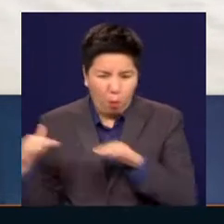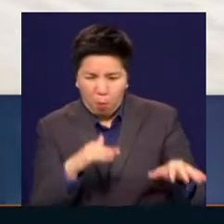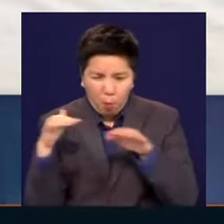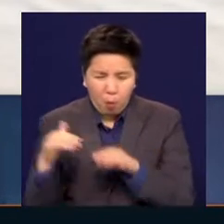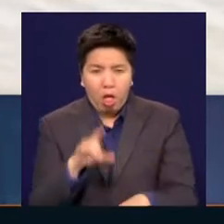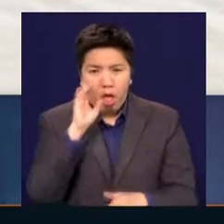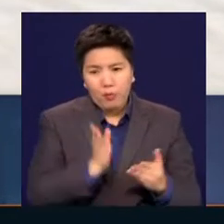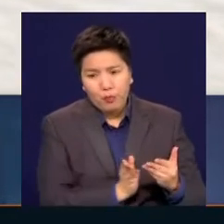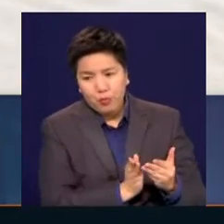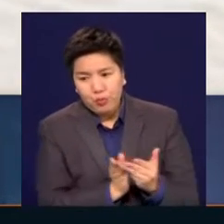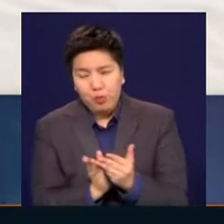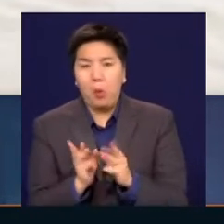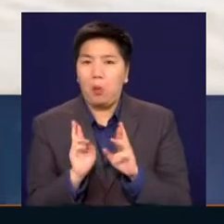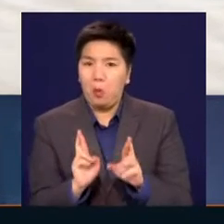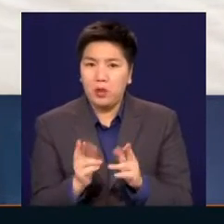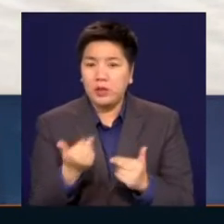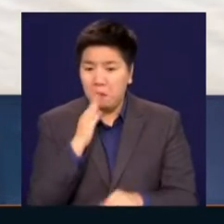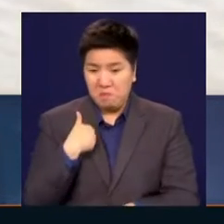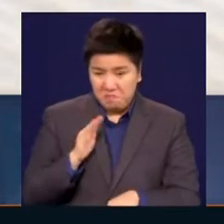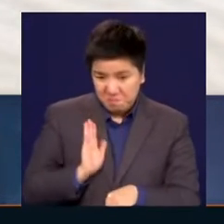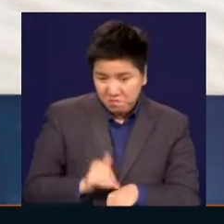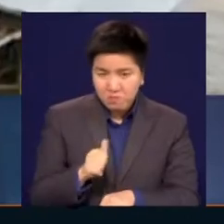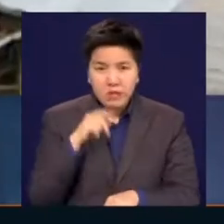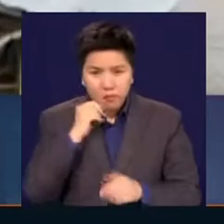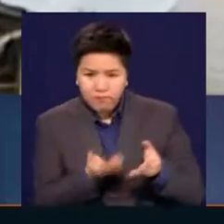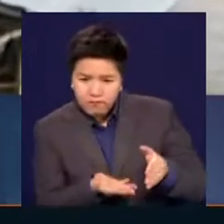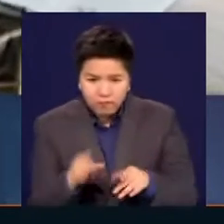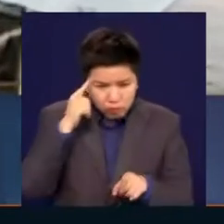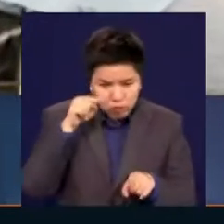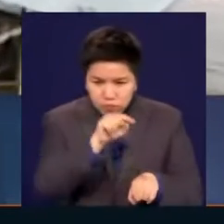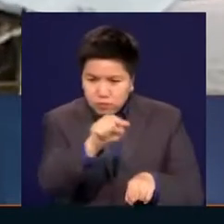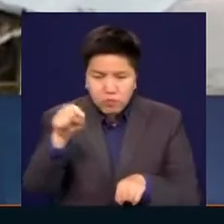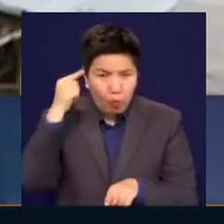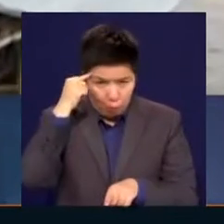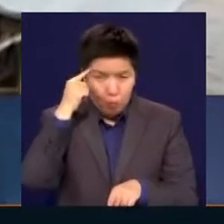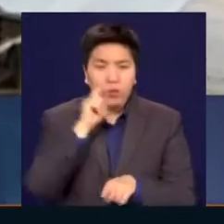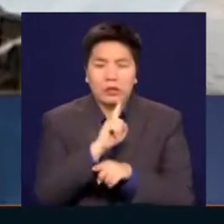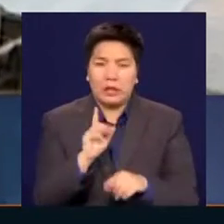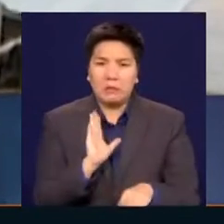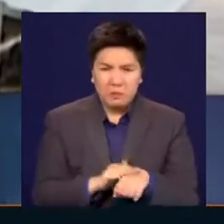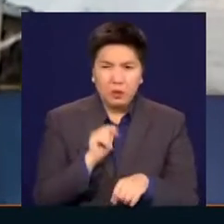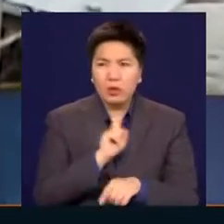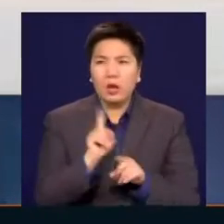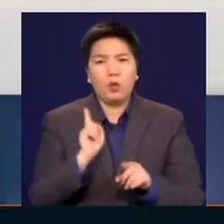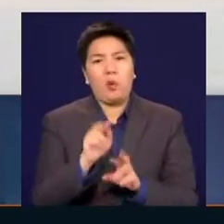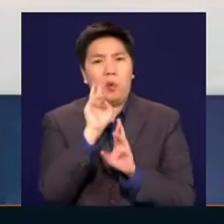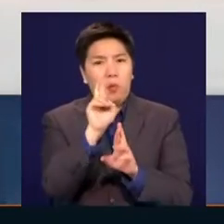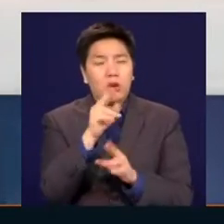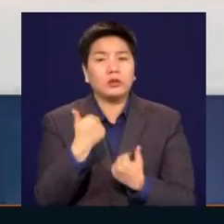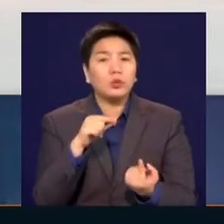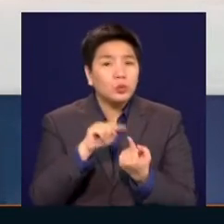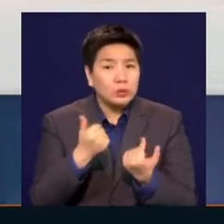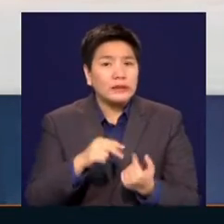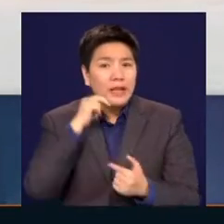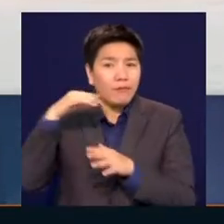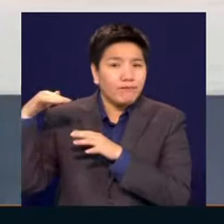หลเชี่ยวแล้วก็แรงแม้จะชำนาญลักษณะท้องน้ำในลำน้ำโขงก็ตามโดยเฉพาะค่ะในช่วงของฤดู